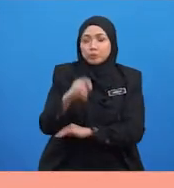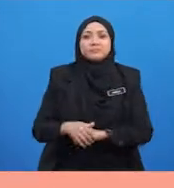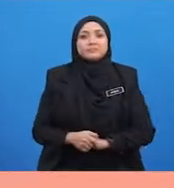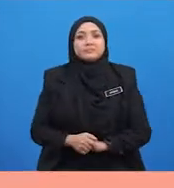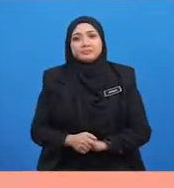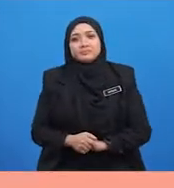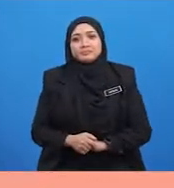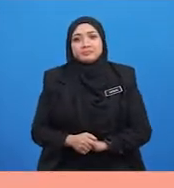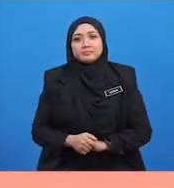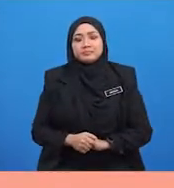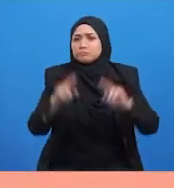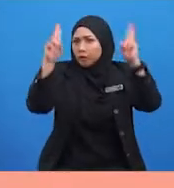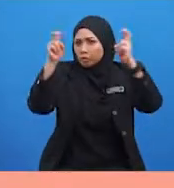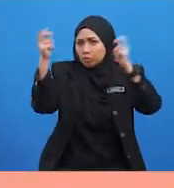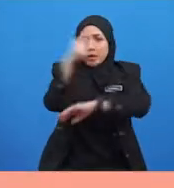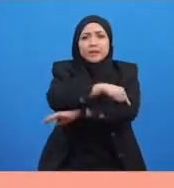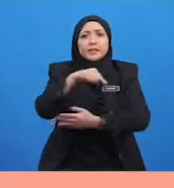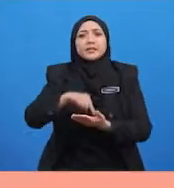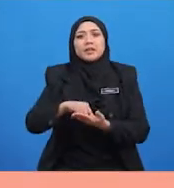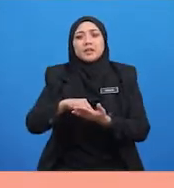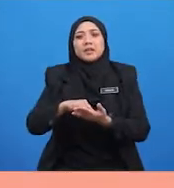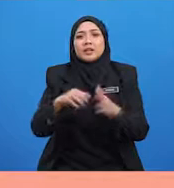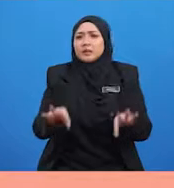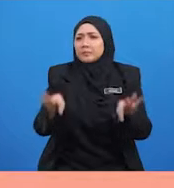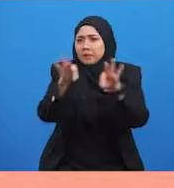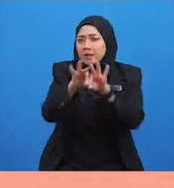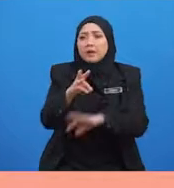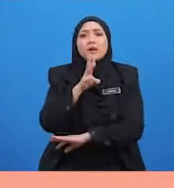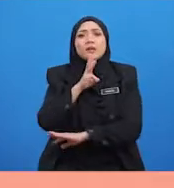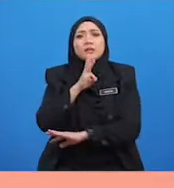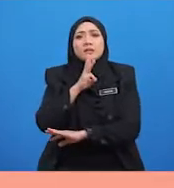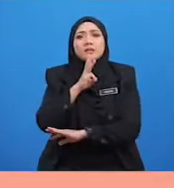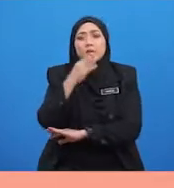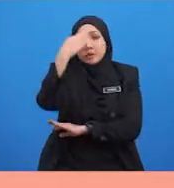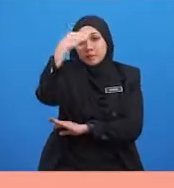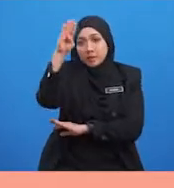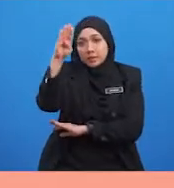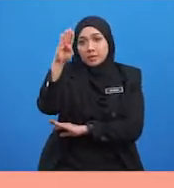kita ialah kepentingan air bagi atlet.